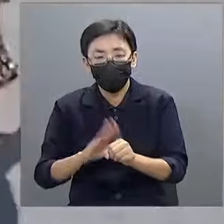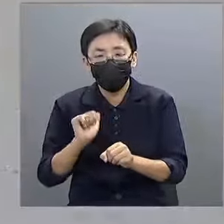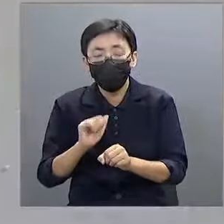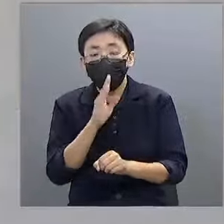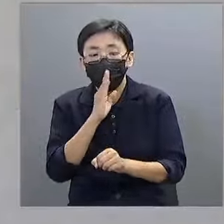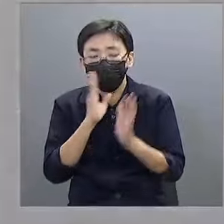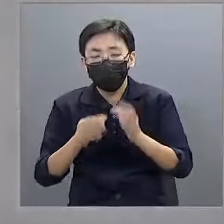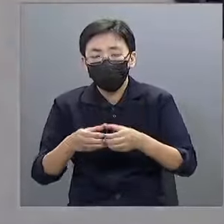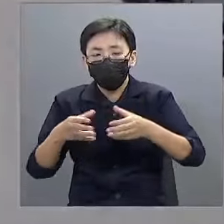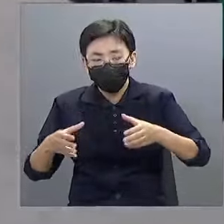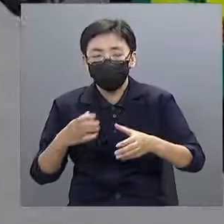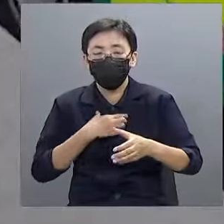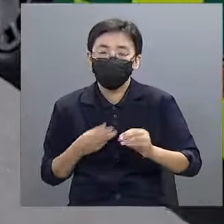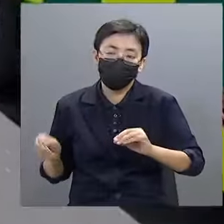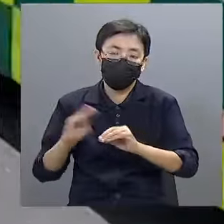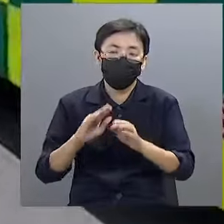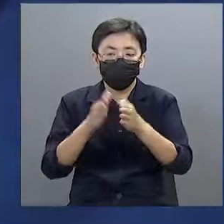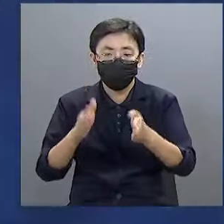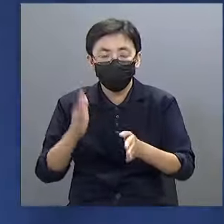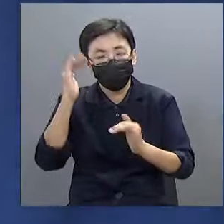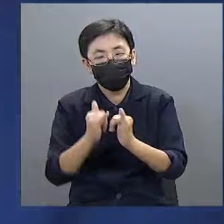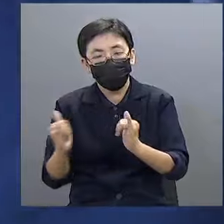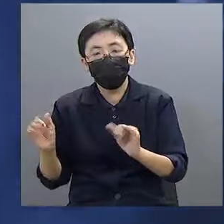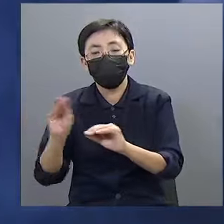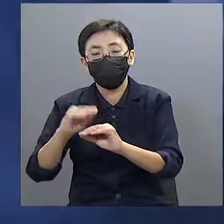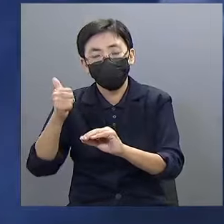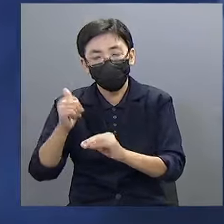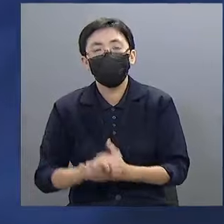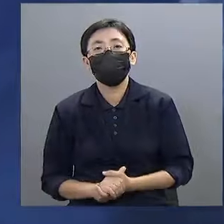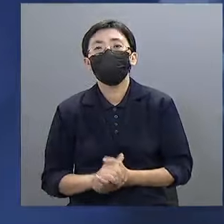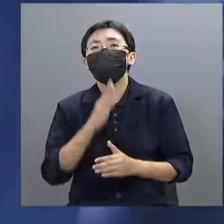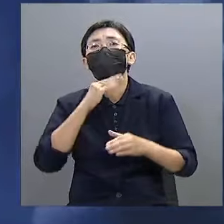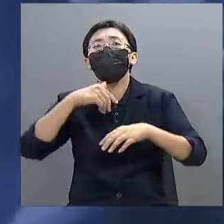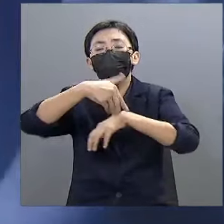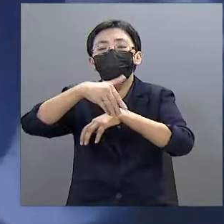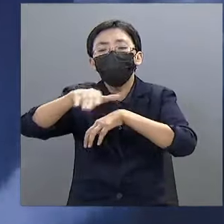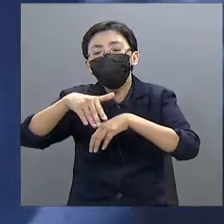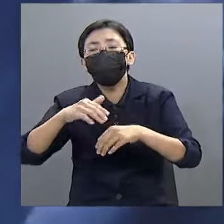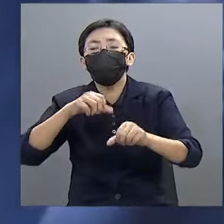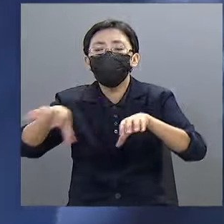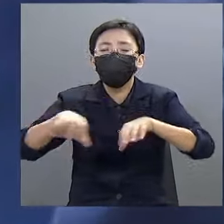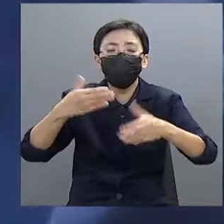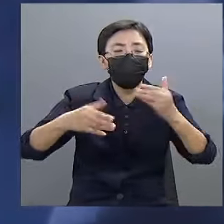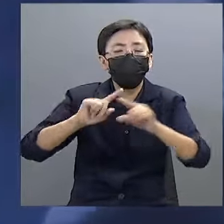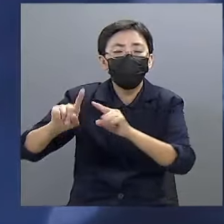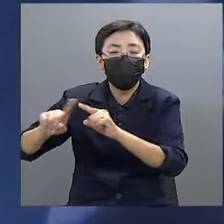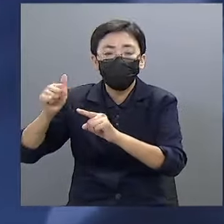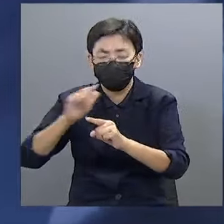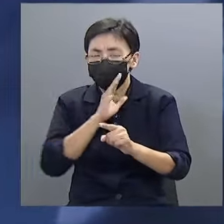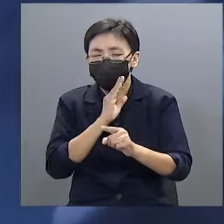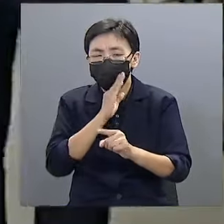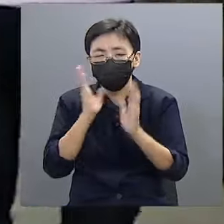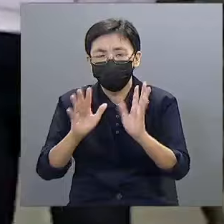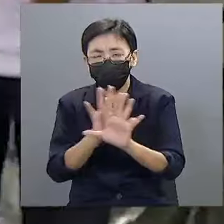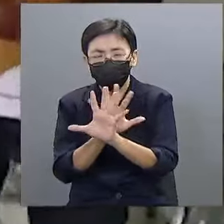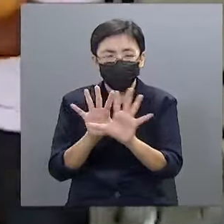จำนวนเตียงเพิ่มขึ้นได้ส่วนการร่วมกิจกรรมในที่โล่งแจ้งเห็นว่ายังคงทำได้แต่ถ้ามีคนหนาแน่นก็จะต้องสวมหน้ากาก